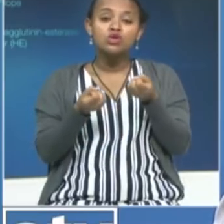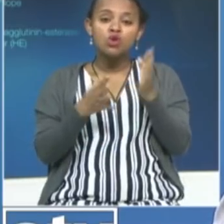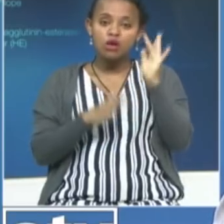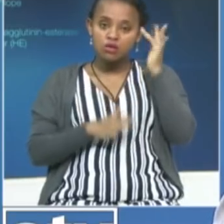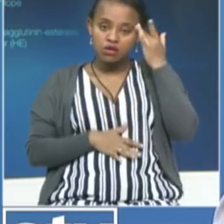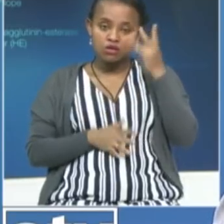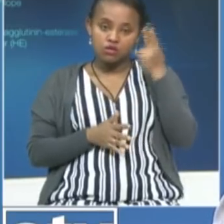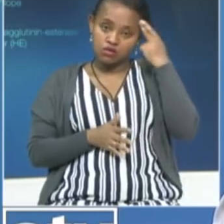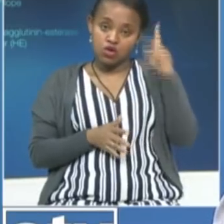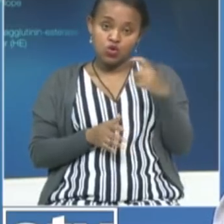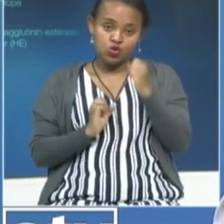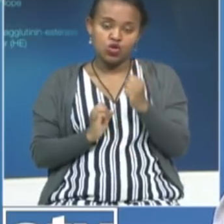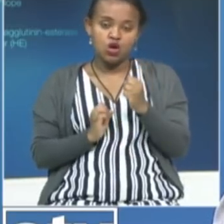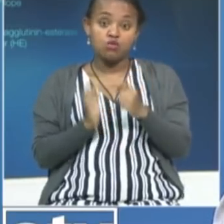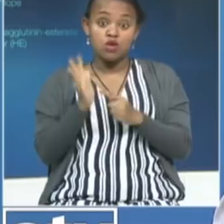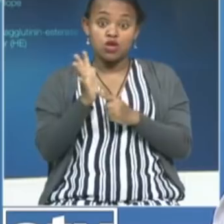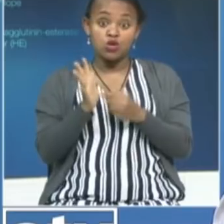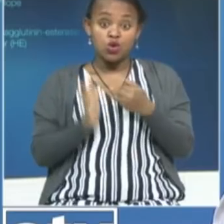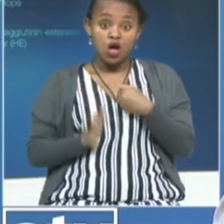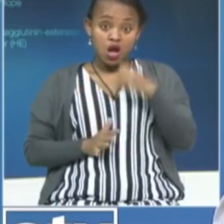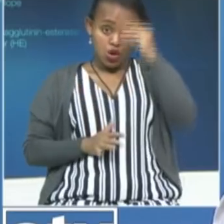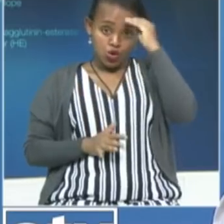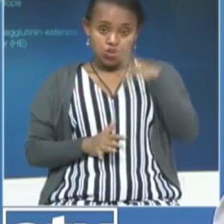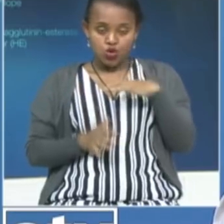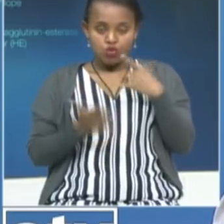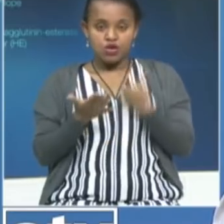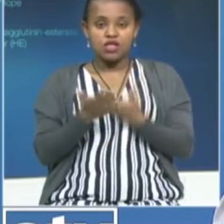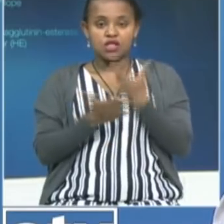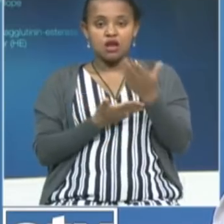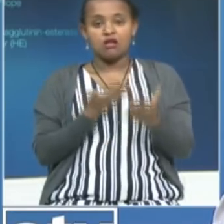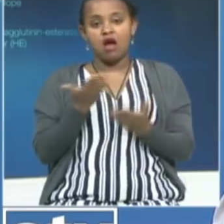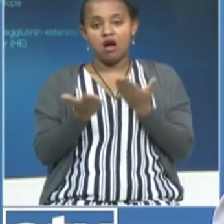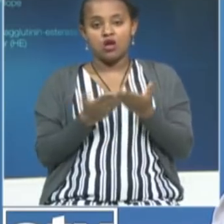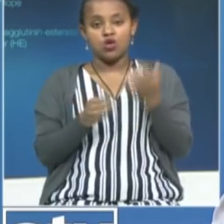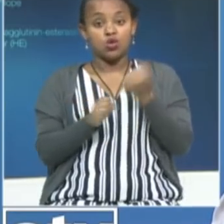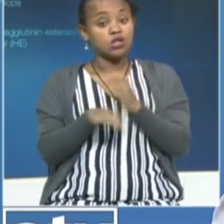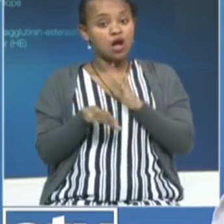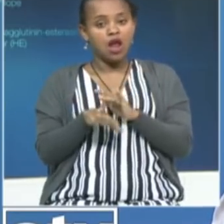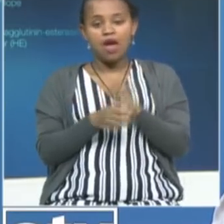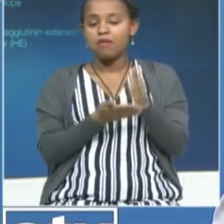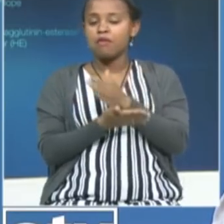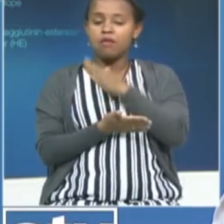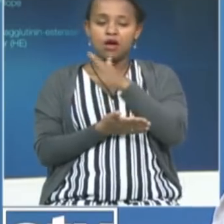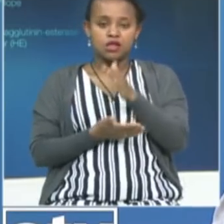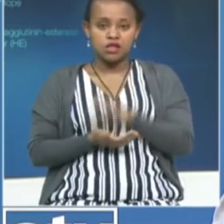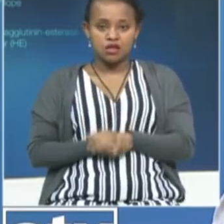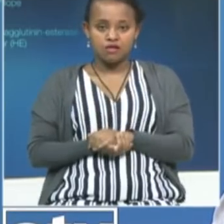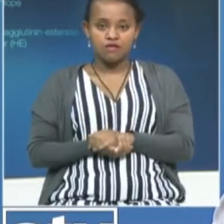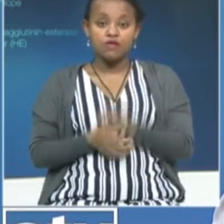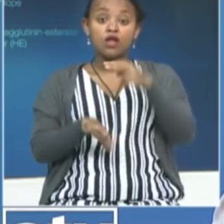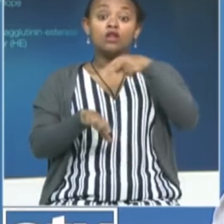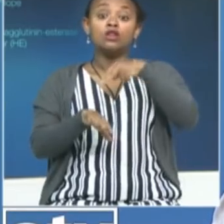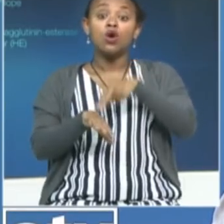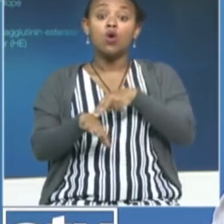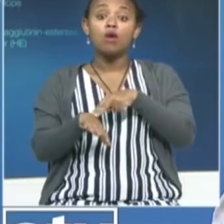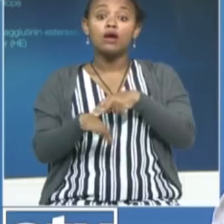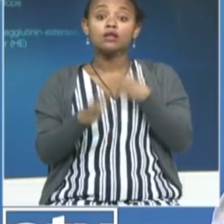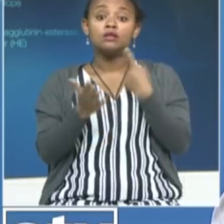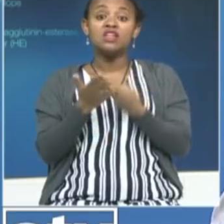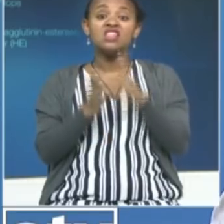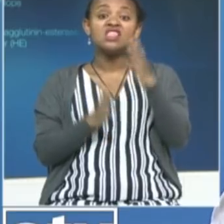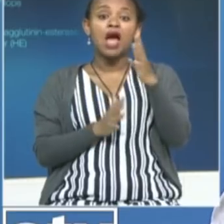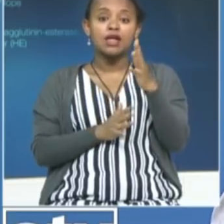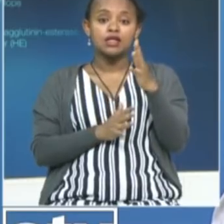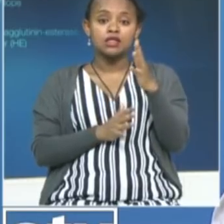ስለዚህ ምልክቱ ያለው ሰው በእንደዚህ አይነት አገልግሎት ወይም ስራ ላይ ባይሳተፍ እንግዲህ ተቋማትም እነዚህ አይነት